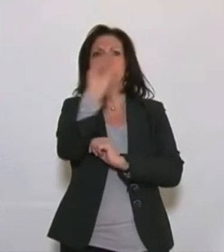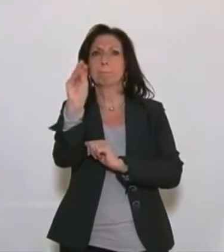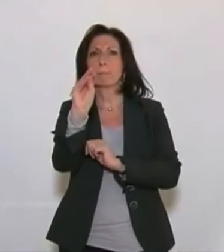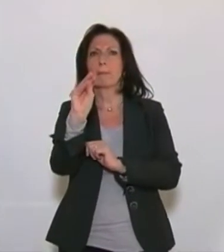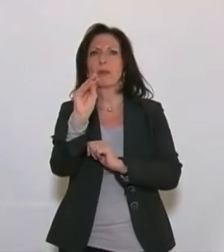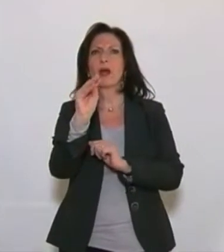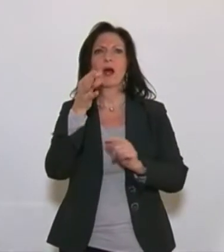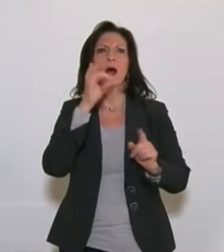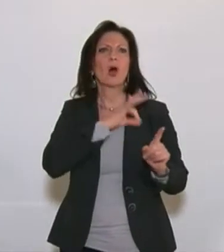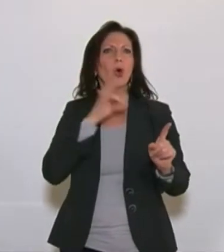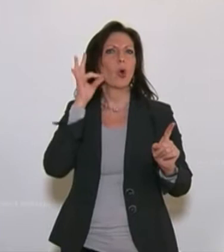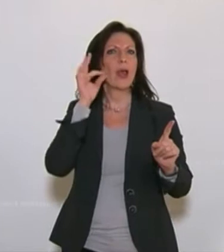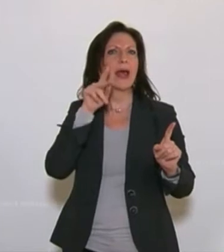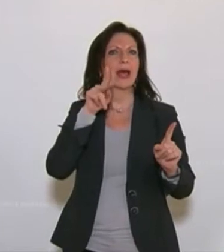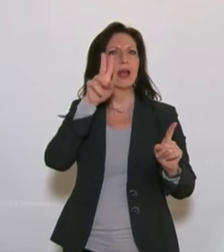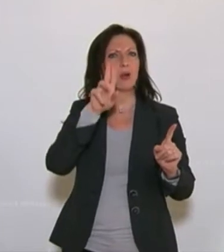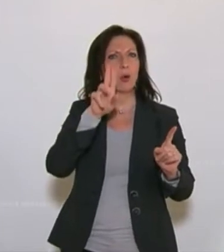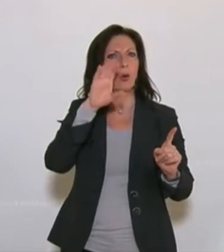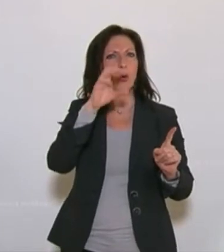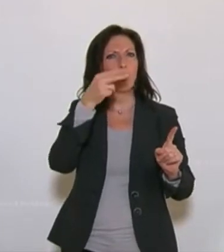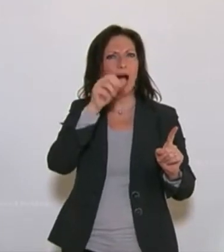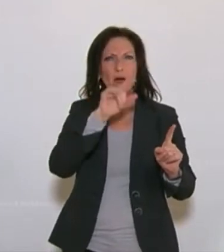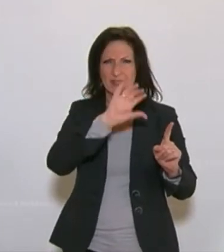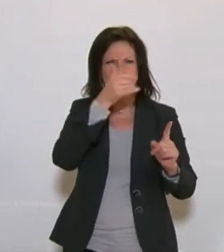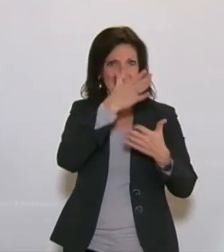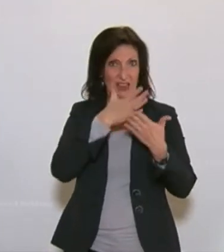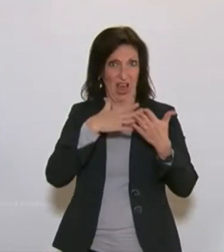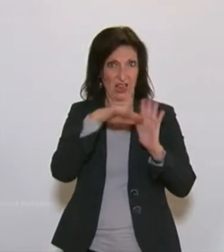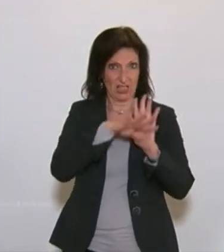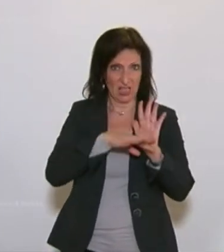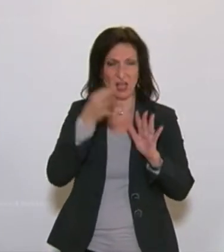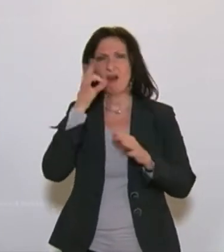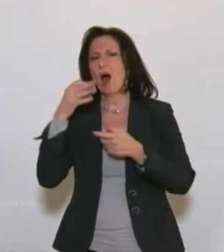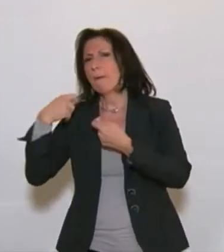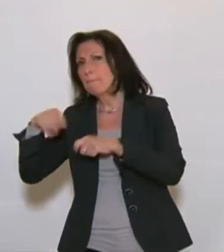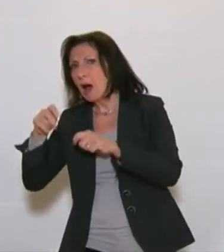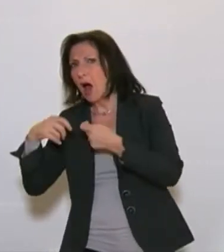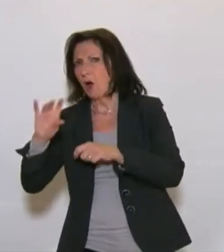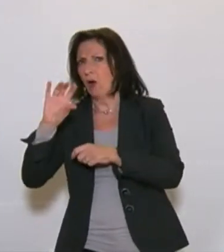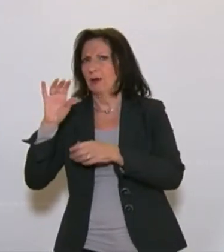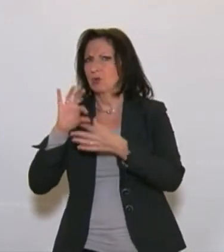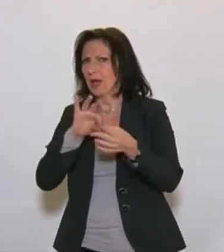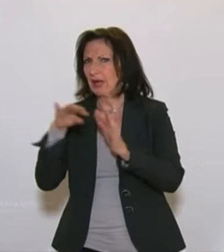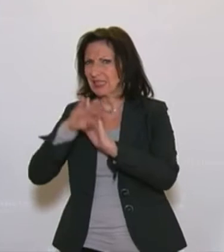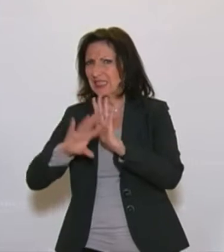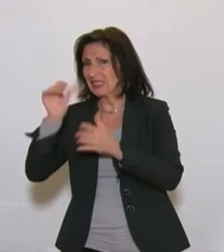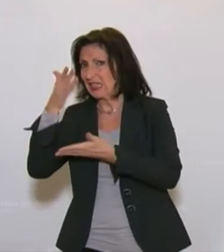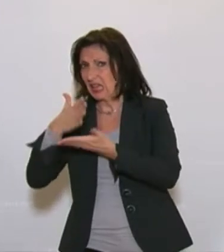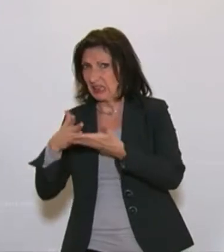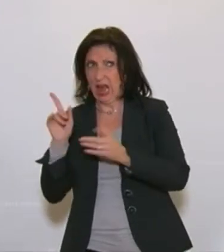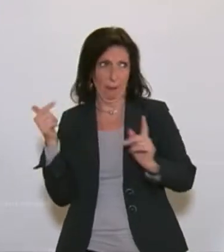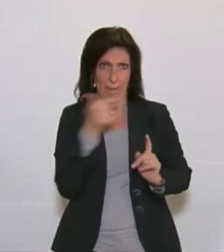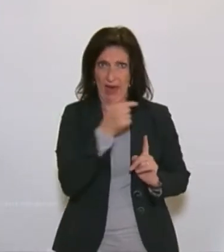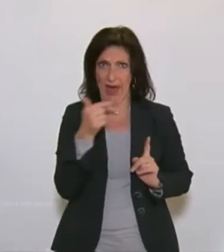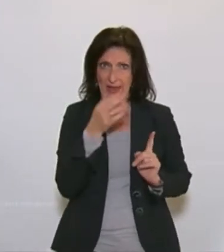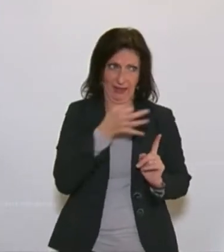die Kollegin Kucharowicz zum ersten Teil des Gesetzes, auch die Kollegin Maurer zum ersten Teil des Gesetzes gesagt hat, unterschreiben. Und es ist uns